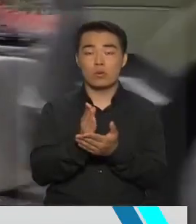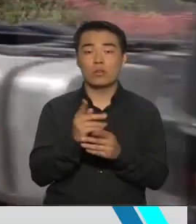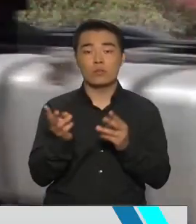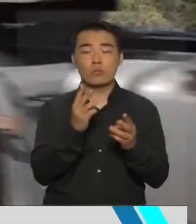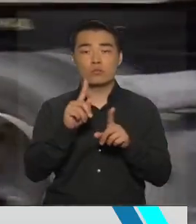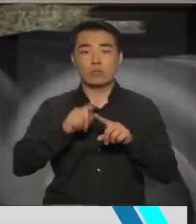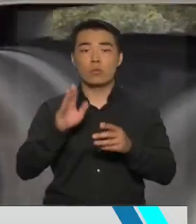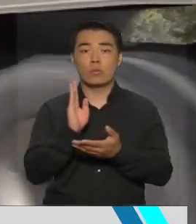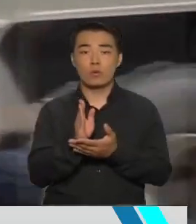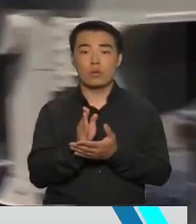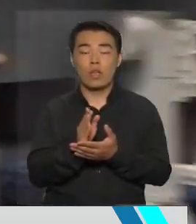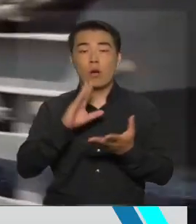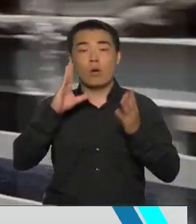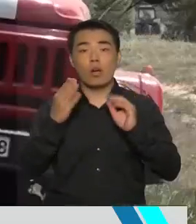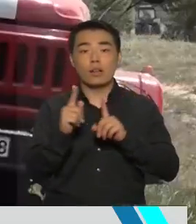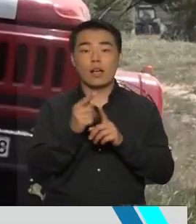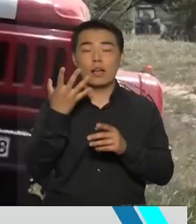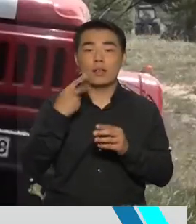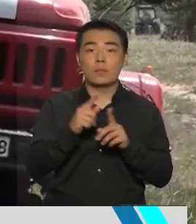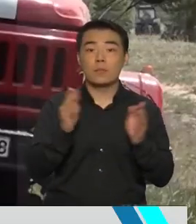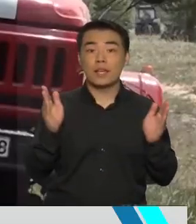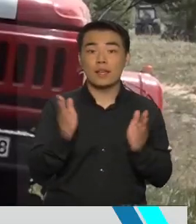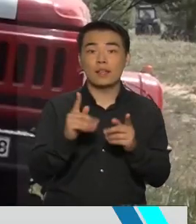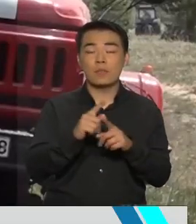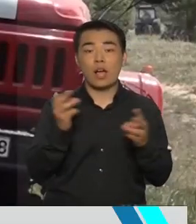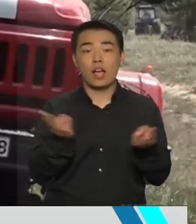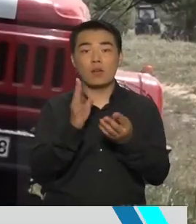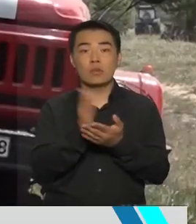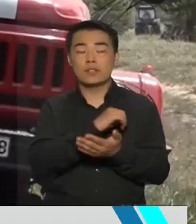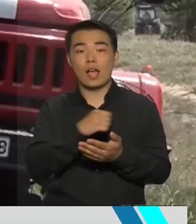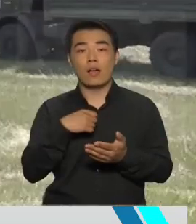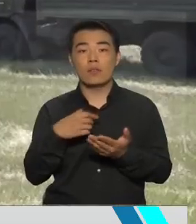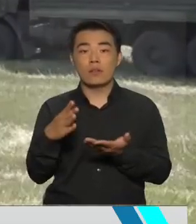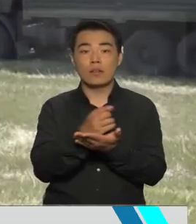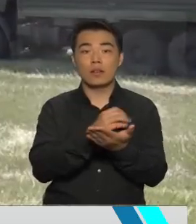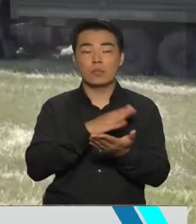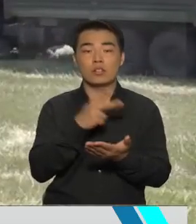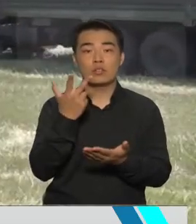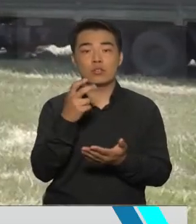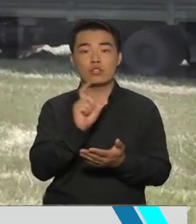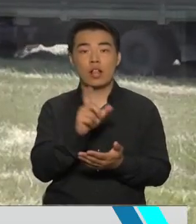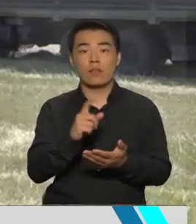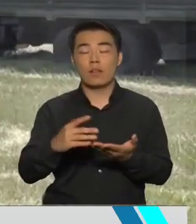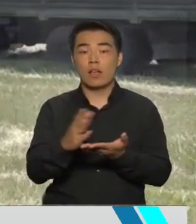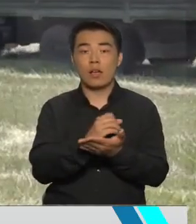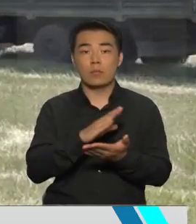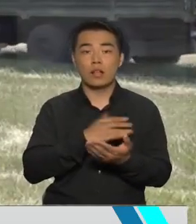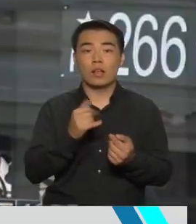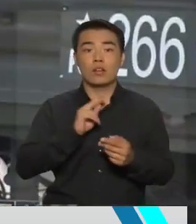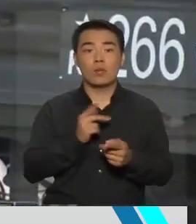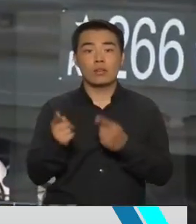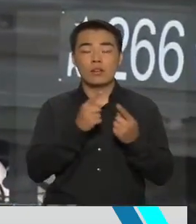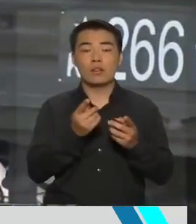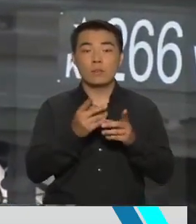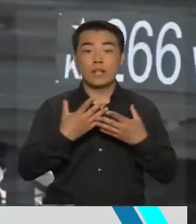трех населенных пунктов, расположенных вблизи очага пожара, самостоятельно эвакуировались около 300 человек. Их приютили родные и